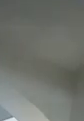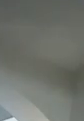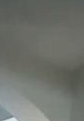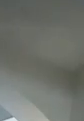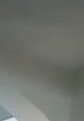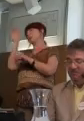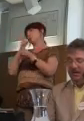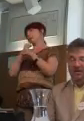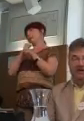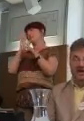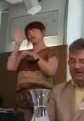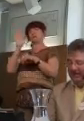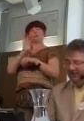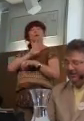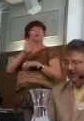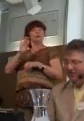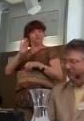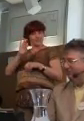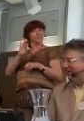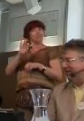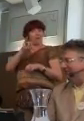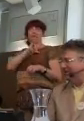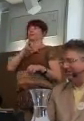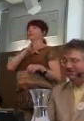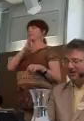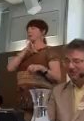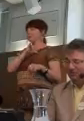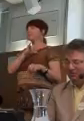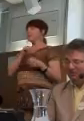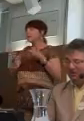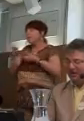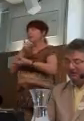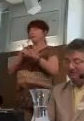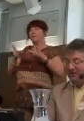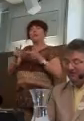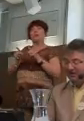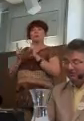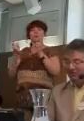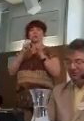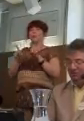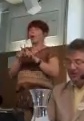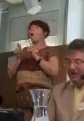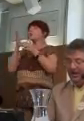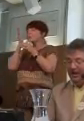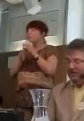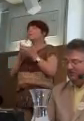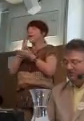ehrlich sagen, das war eine sehr angeregte und zum Teil auch, wie gesagt, auch sogar witzige